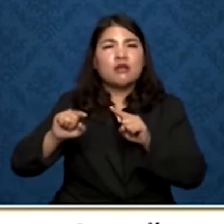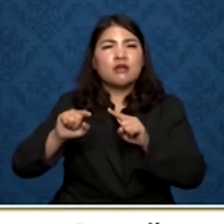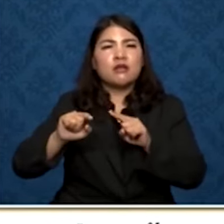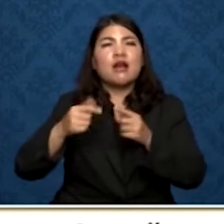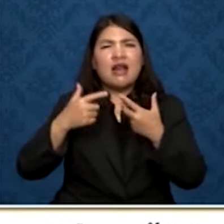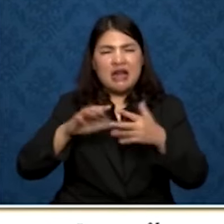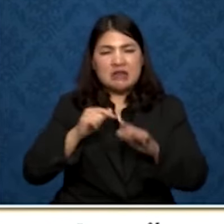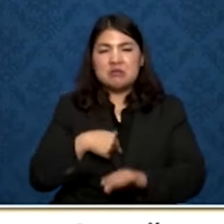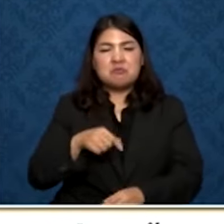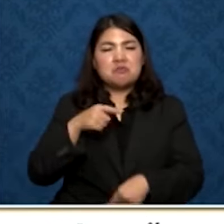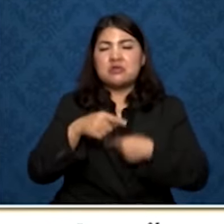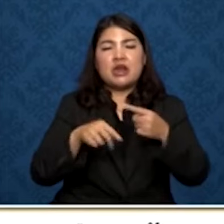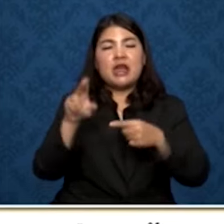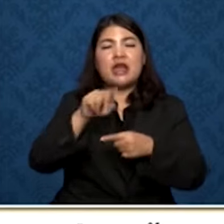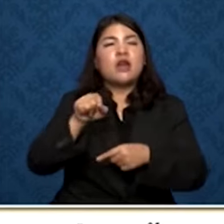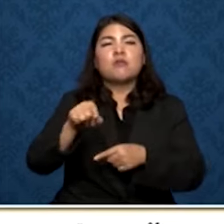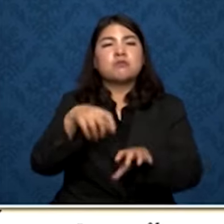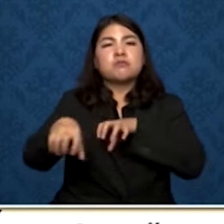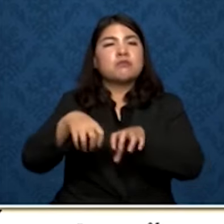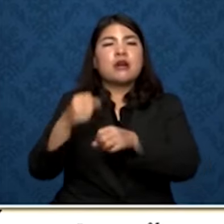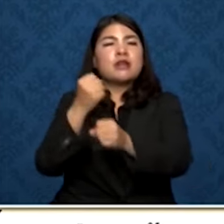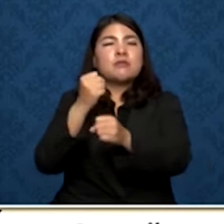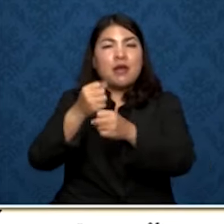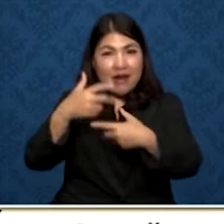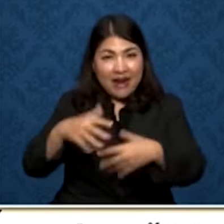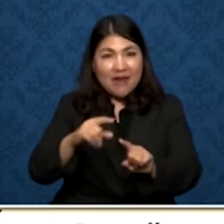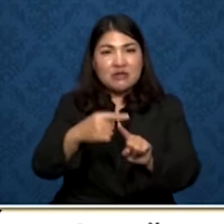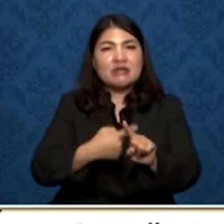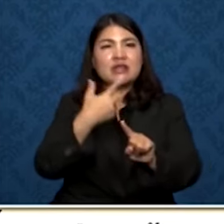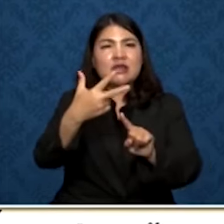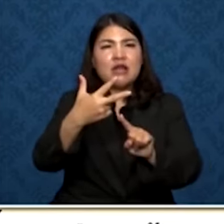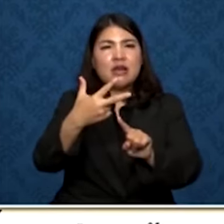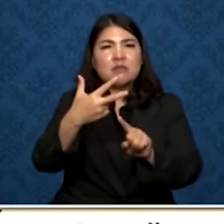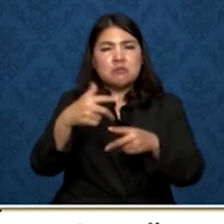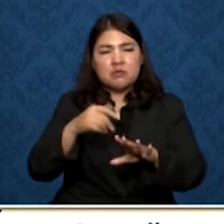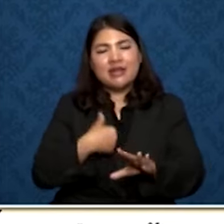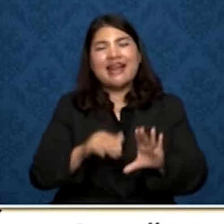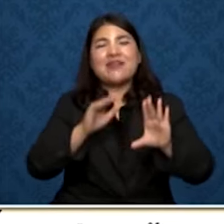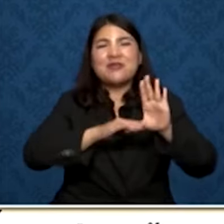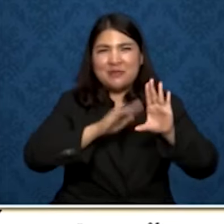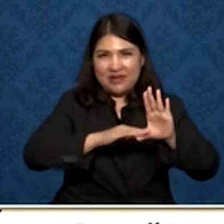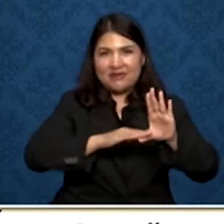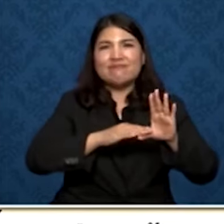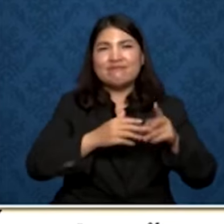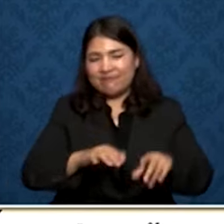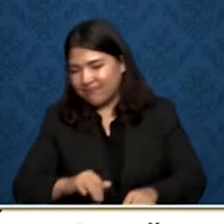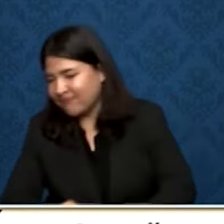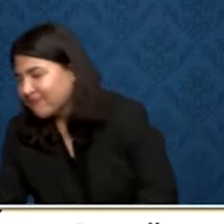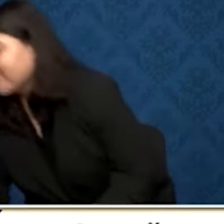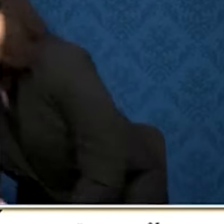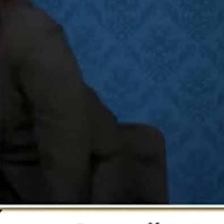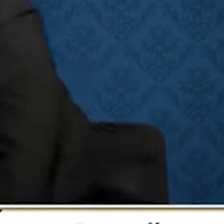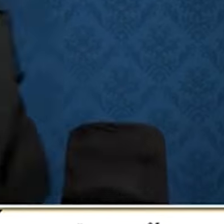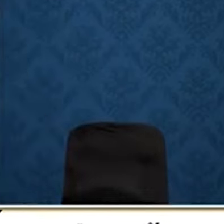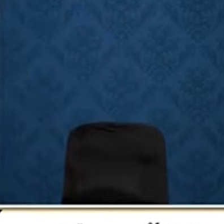เด๋ยวป่ shallเดียเดือนมีนาคมตลงทัพเบียนกัต่มาpro